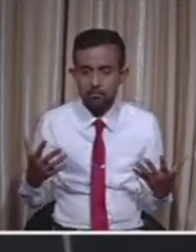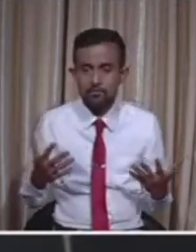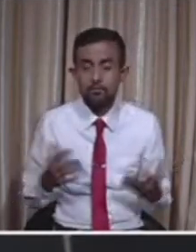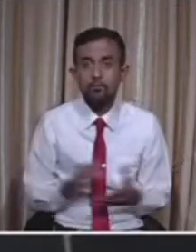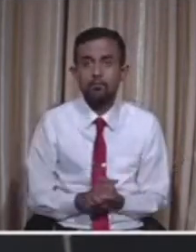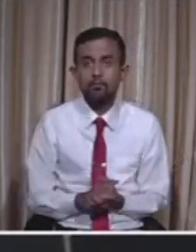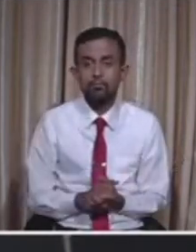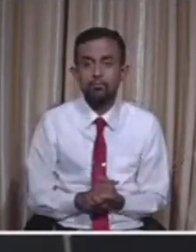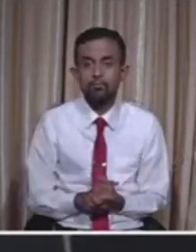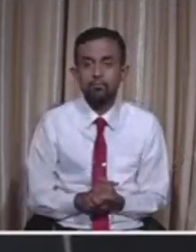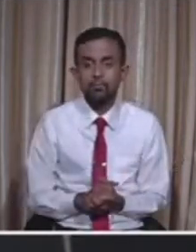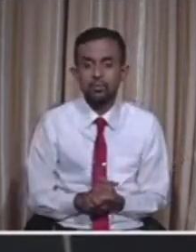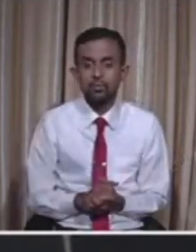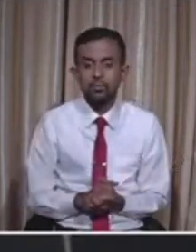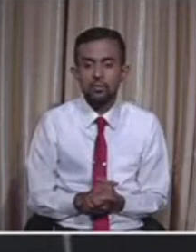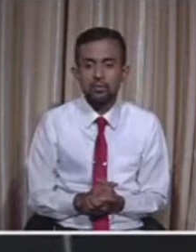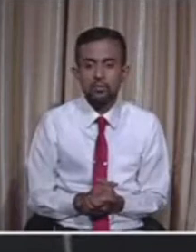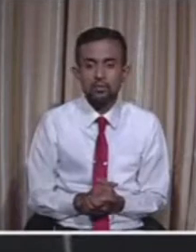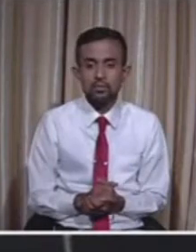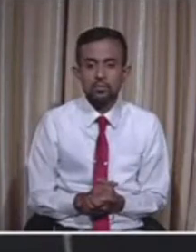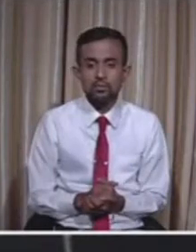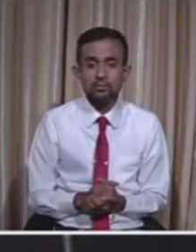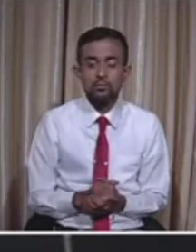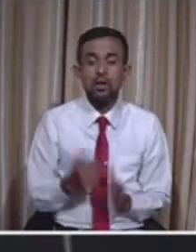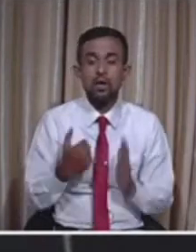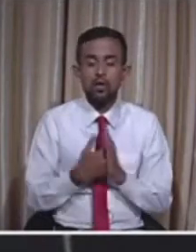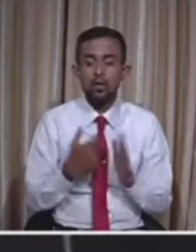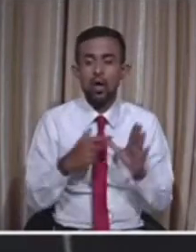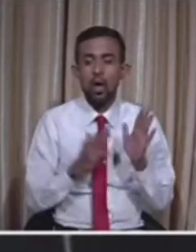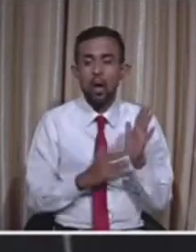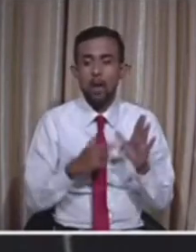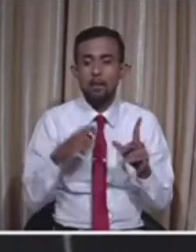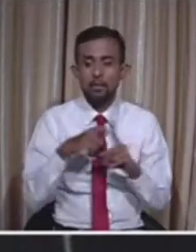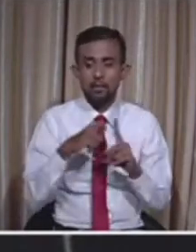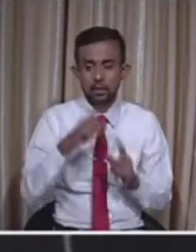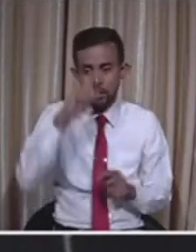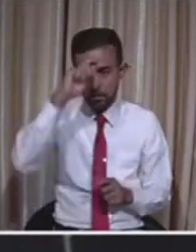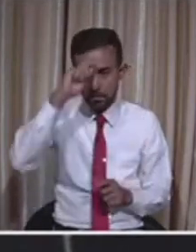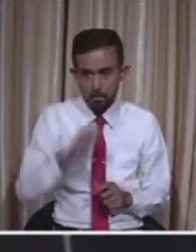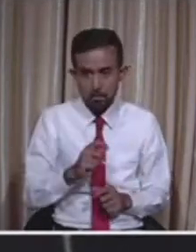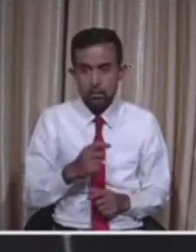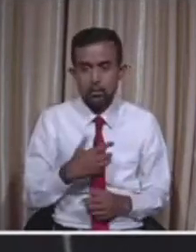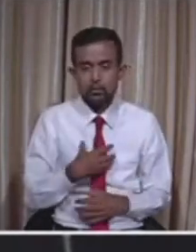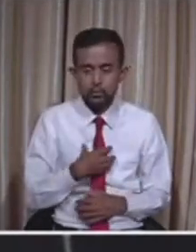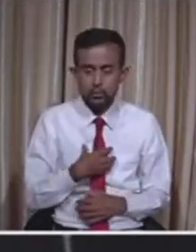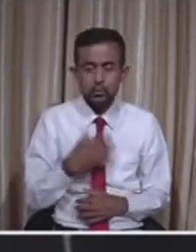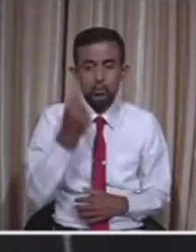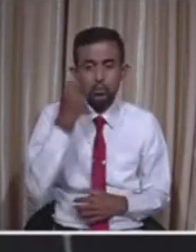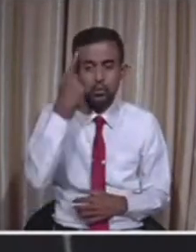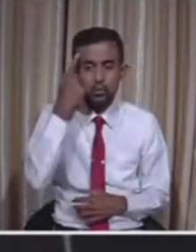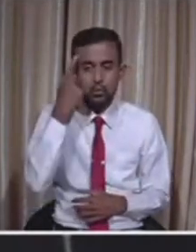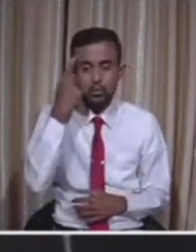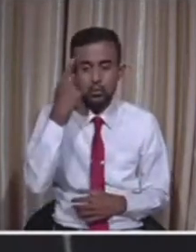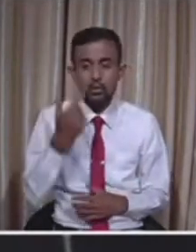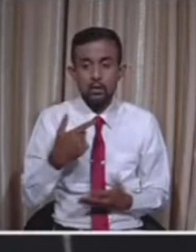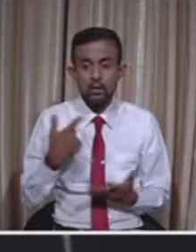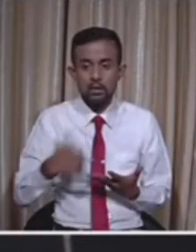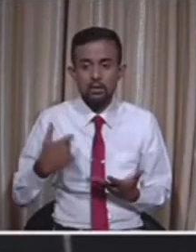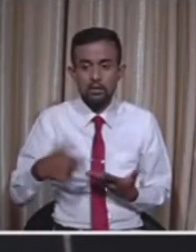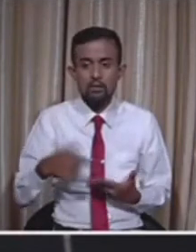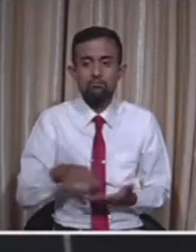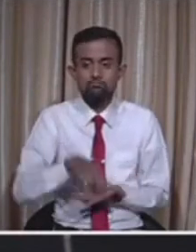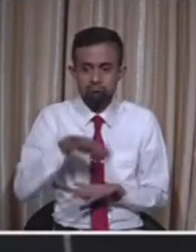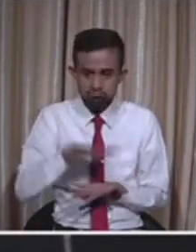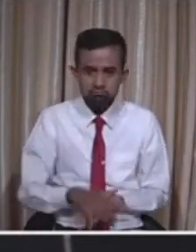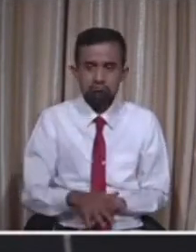මන්ත්‍රීතුමනි විශේෂයෙන්ම ගරු අමරකීර්ති අතිගෞරවනීය මැතිතුමා පිළිබඳව පවත්වන ශෝක යෝජනාවේදී පහත කරුණු අනිවාර්යෙන් ඉදිරිපත්